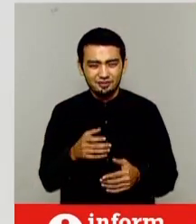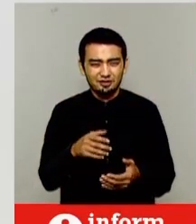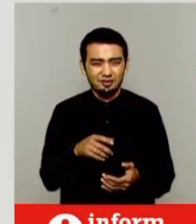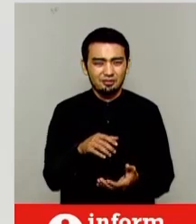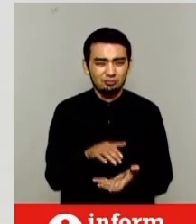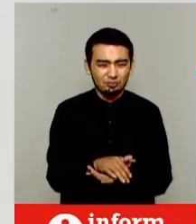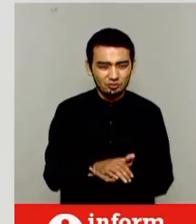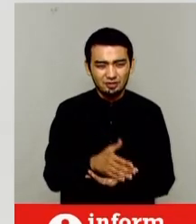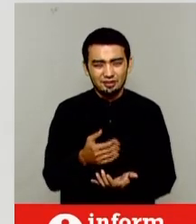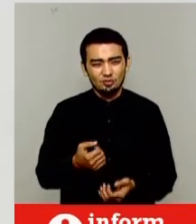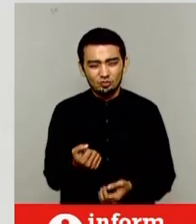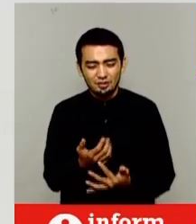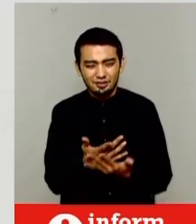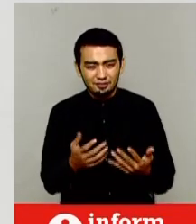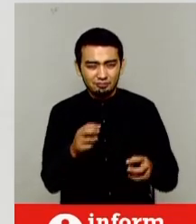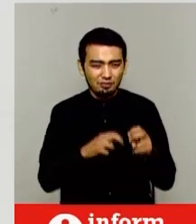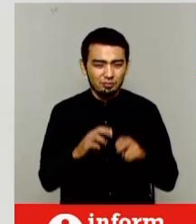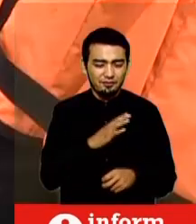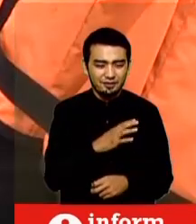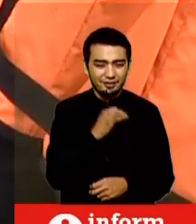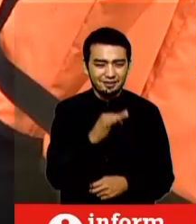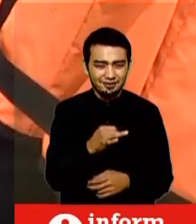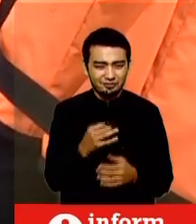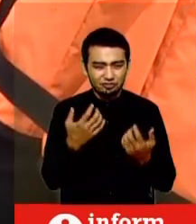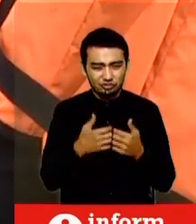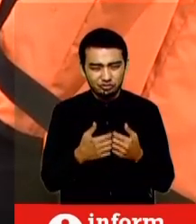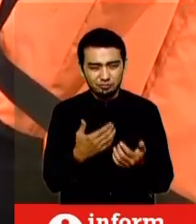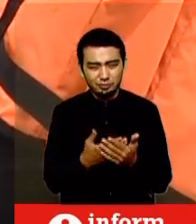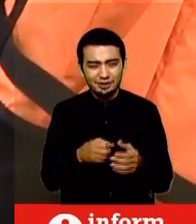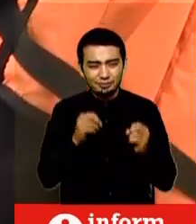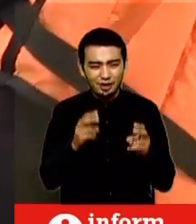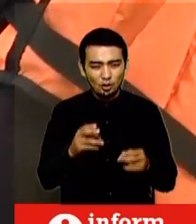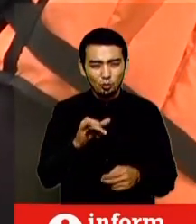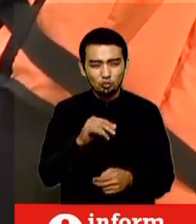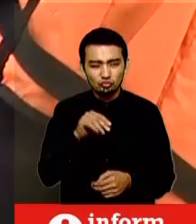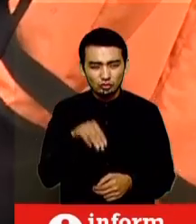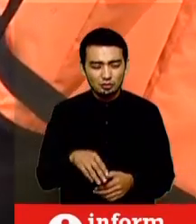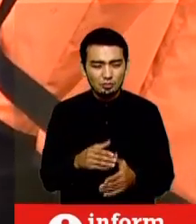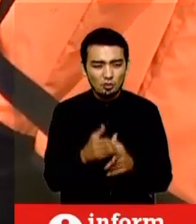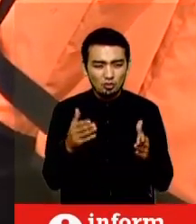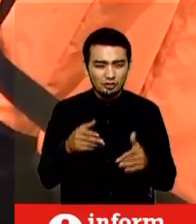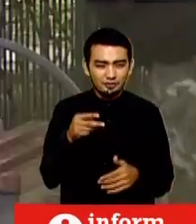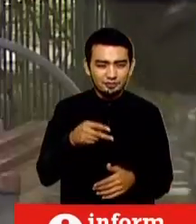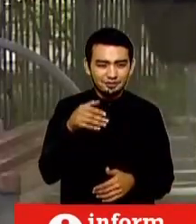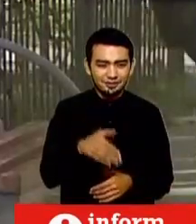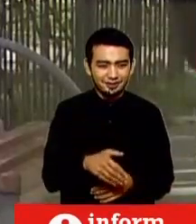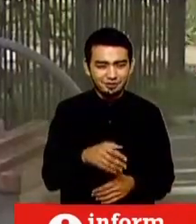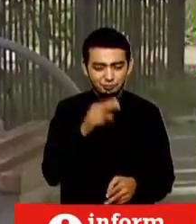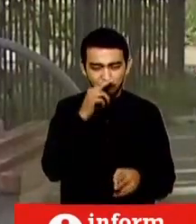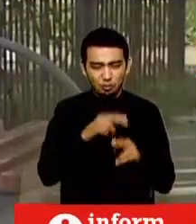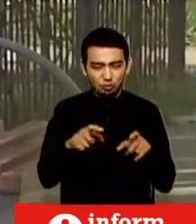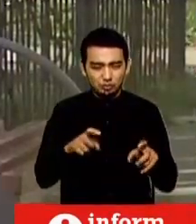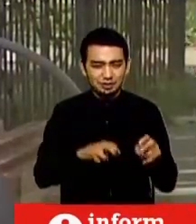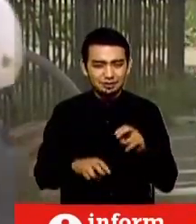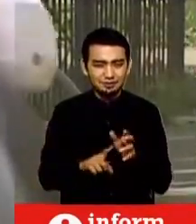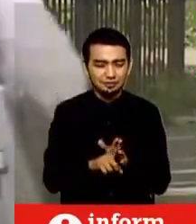поиски продолжаются годами. По данным Комитета правовой статистики и специальных учетов, по стране ищут более 2000 без вести пропавших.